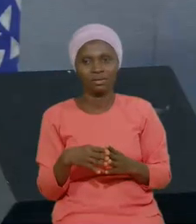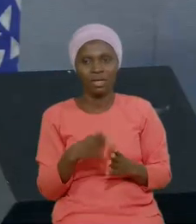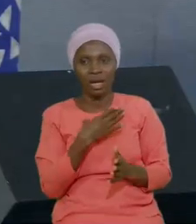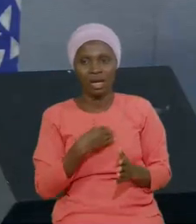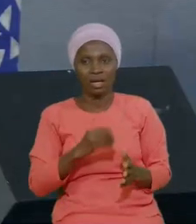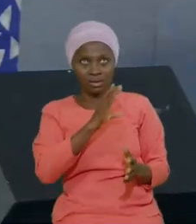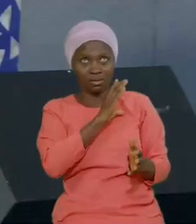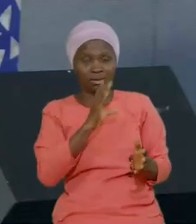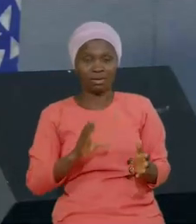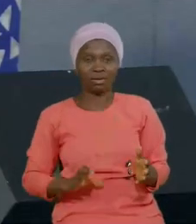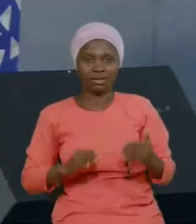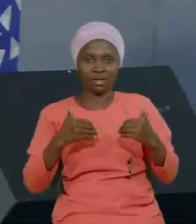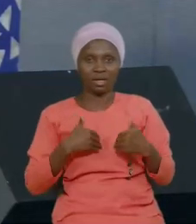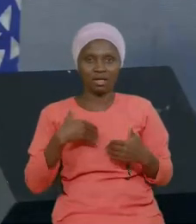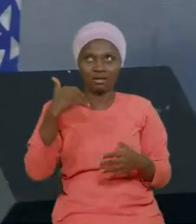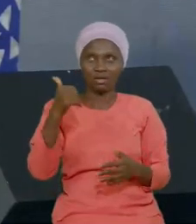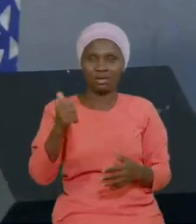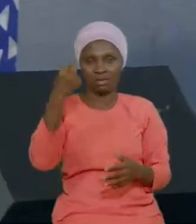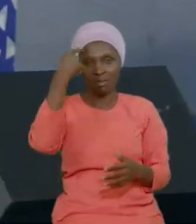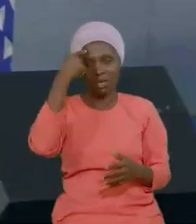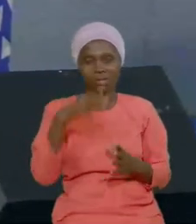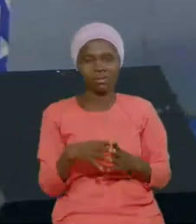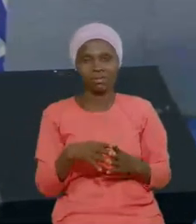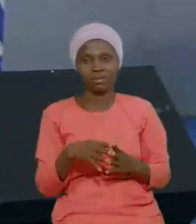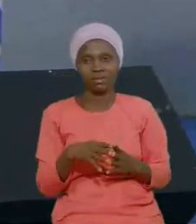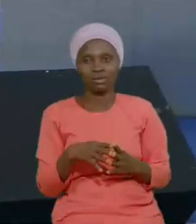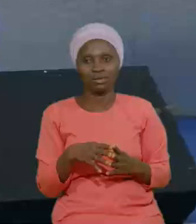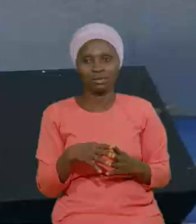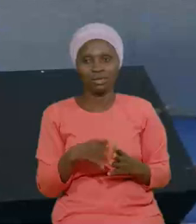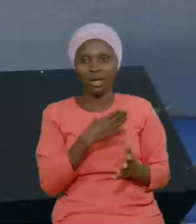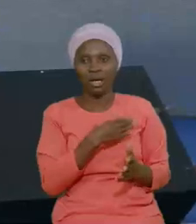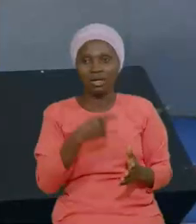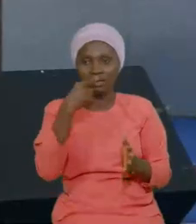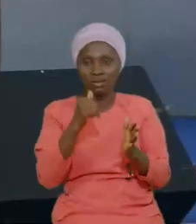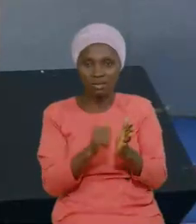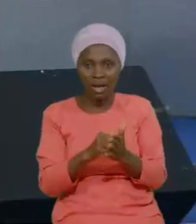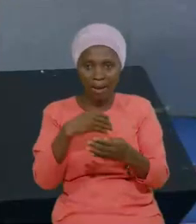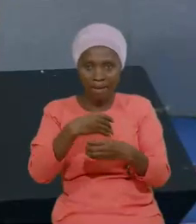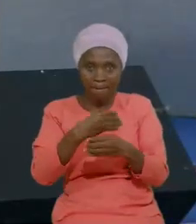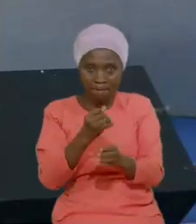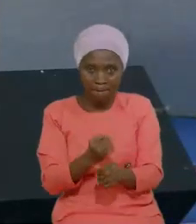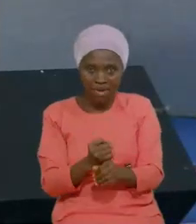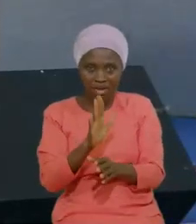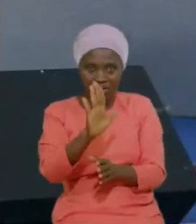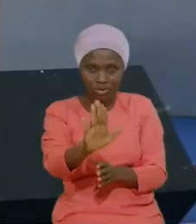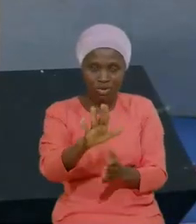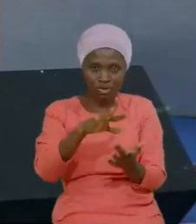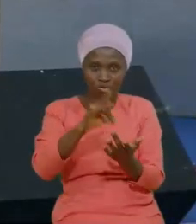Les réalisateurs ont aussi leur pensée. Et Christ a lui aussi ses pensées.